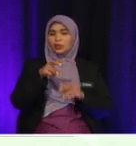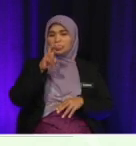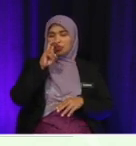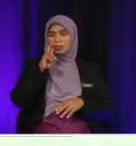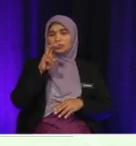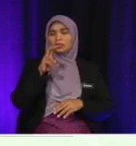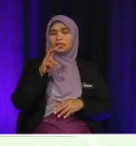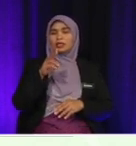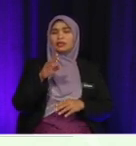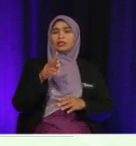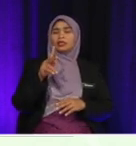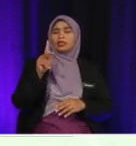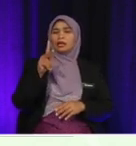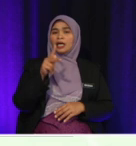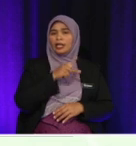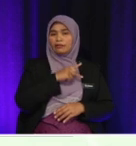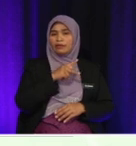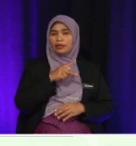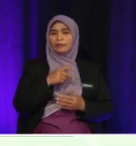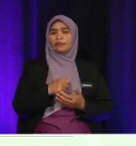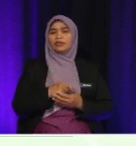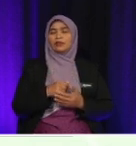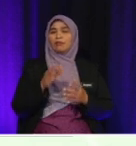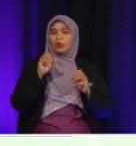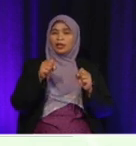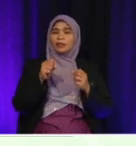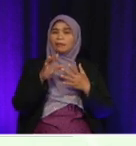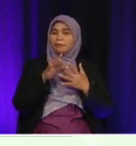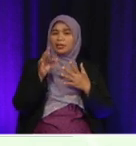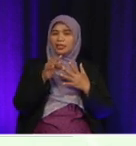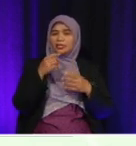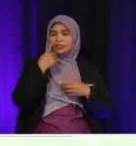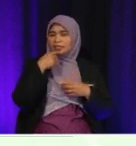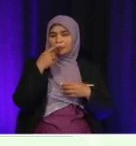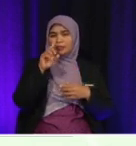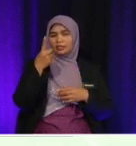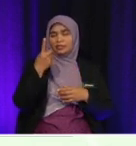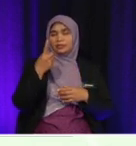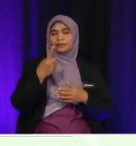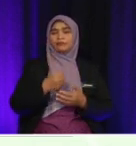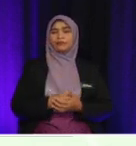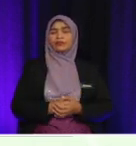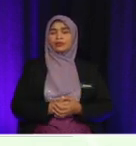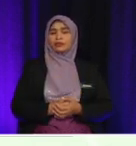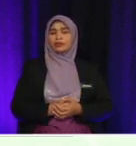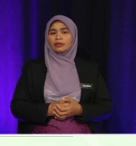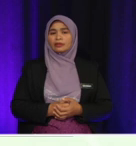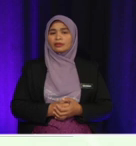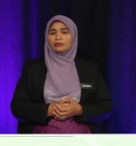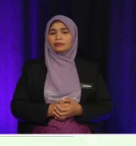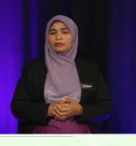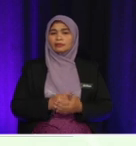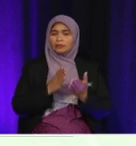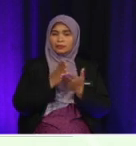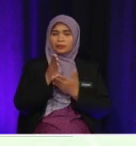khalifah dalam era kepimpinan di umum yang pertama tadi khusus Saidina Umar yang kedua ini tadi umum ya dan